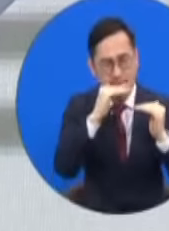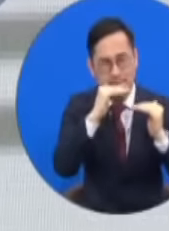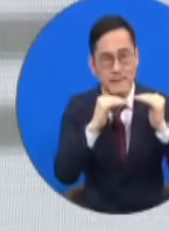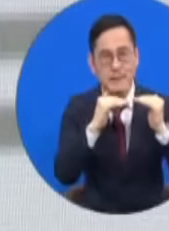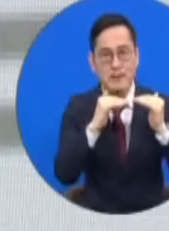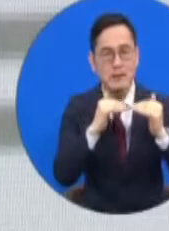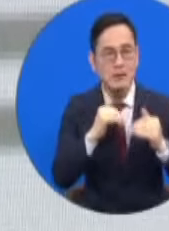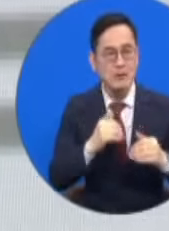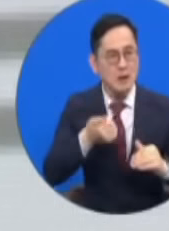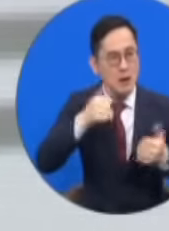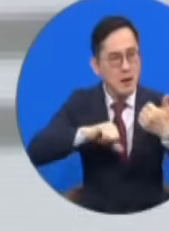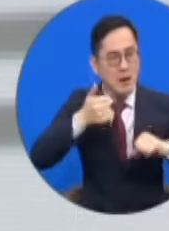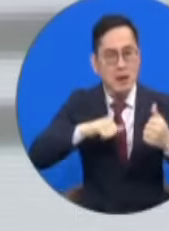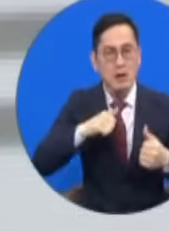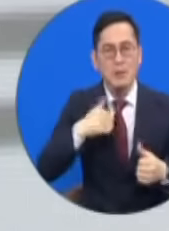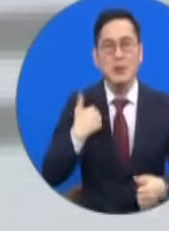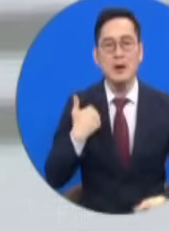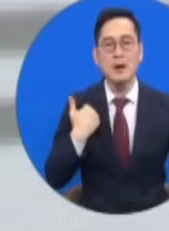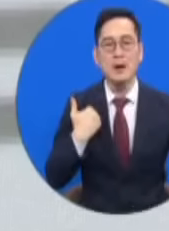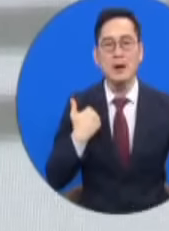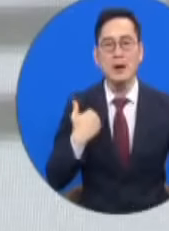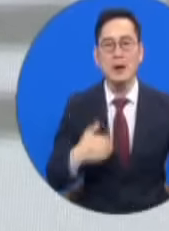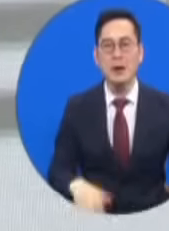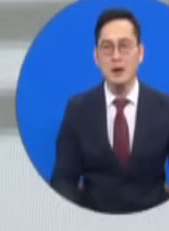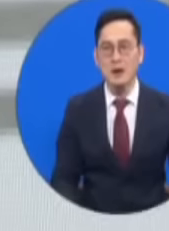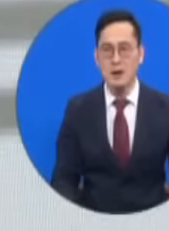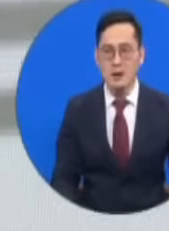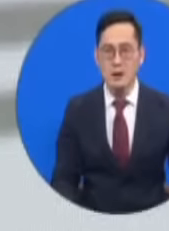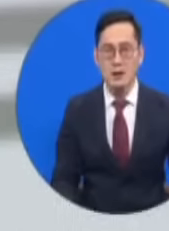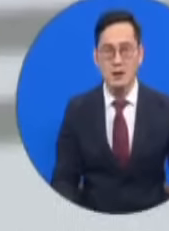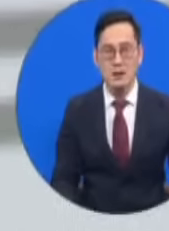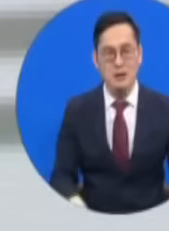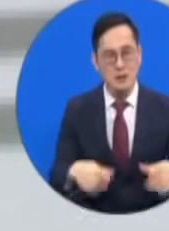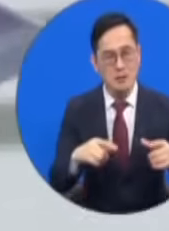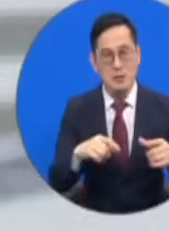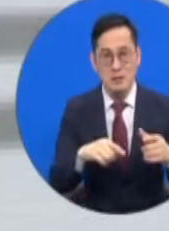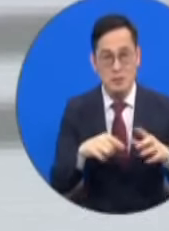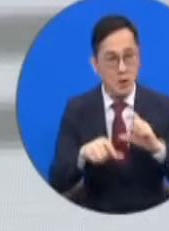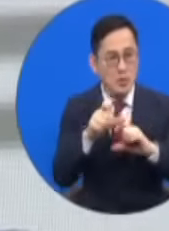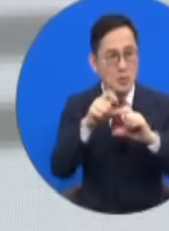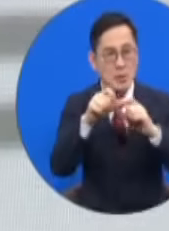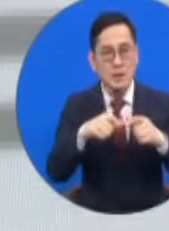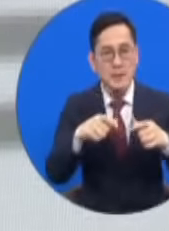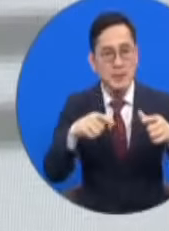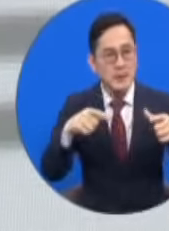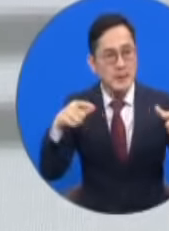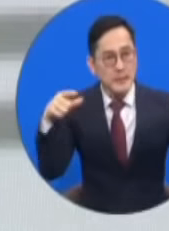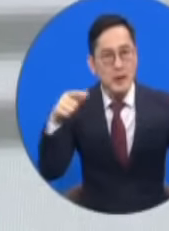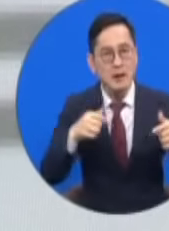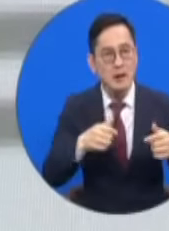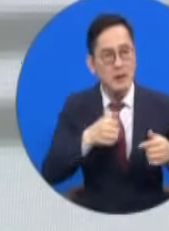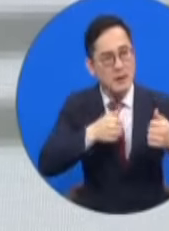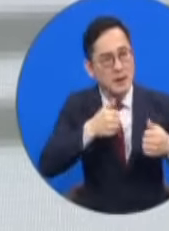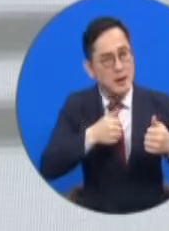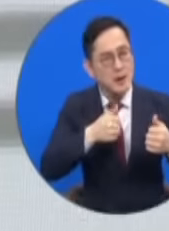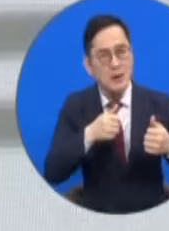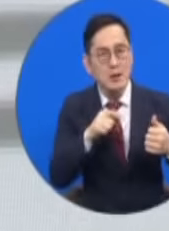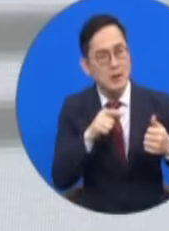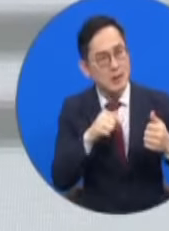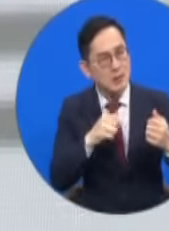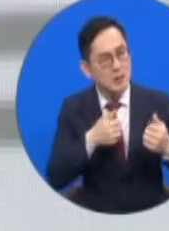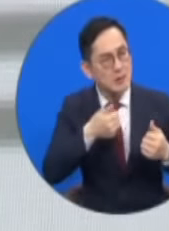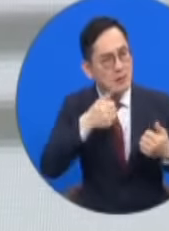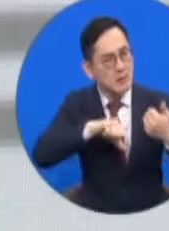막판 결집하고 있다, 초박빙 양상의 격전지가 더 늘어나고 있다, 변수가 많아졌다, 이런 뜻이 될 겁니다. 결국 내일